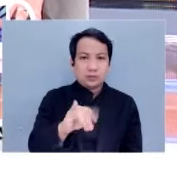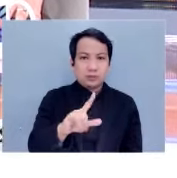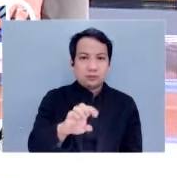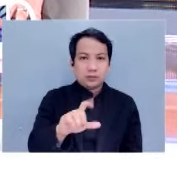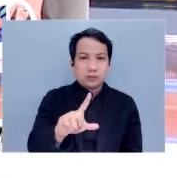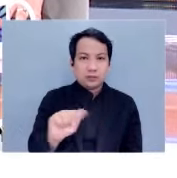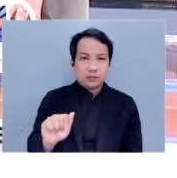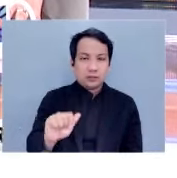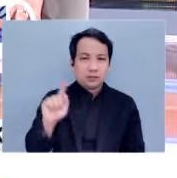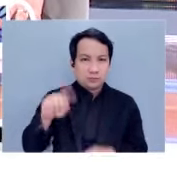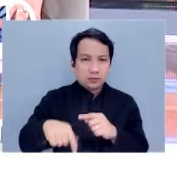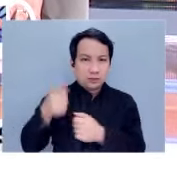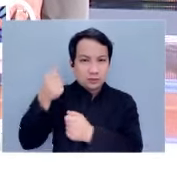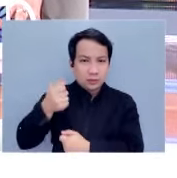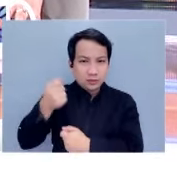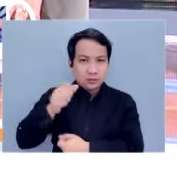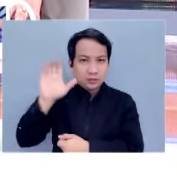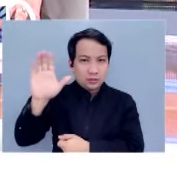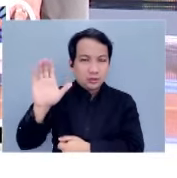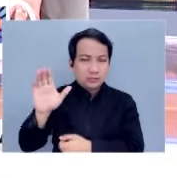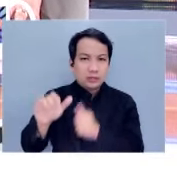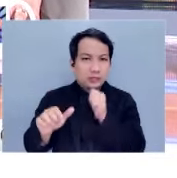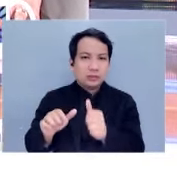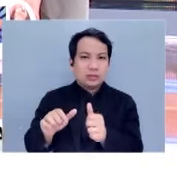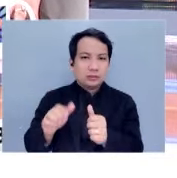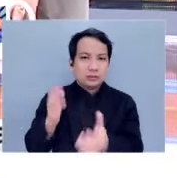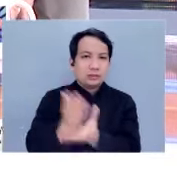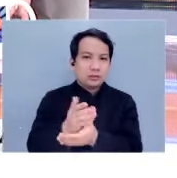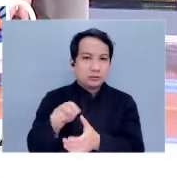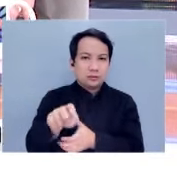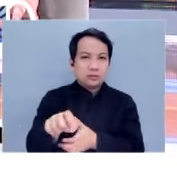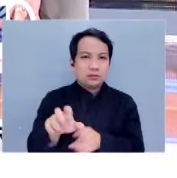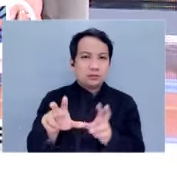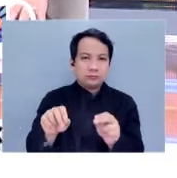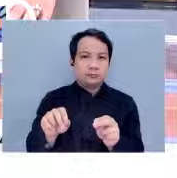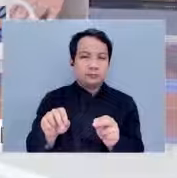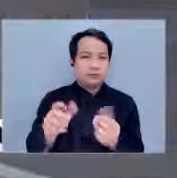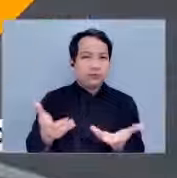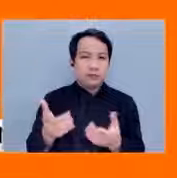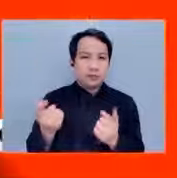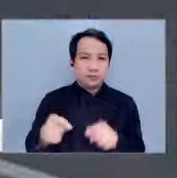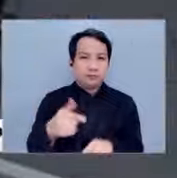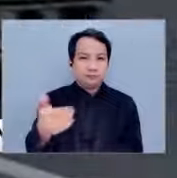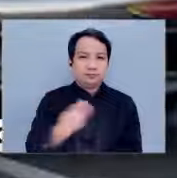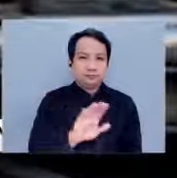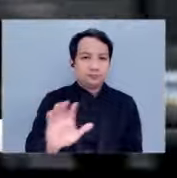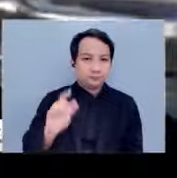walang mangyayaring tigil pasada. Nasa frontline ng balitang yan si Gerard de la Peña.